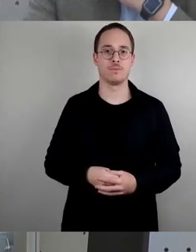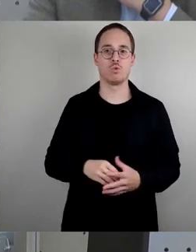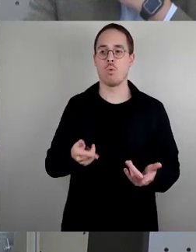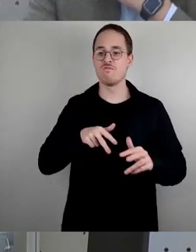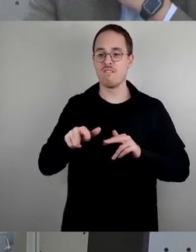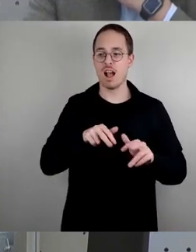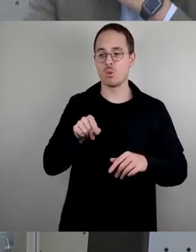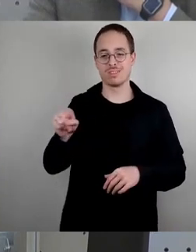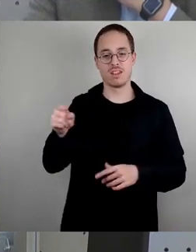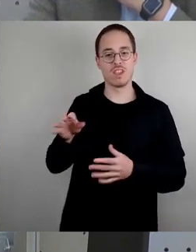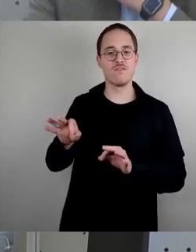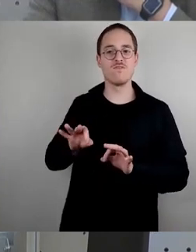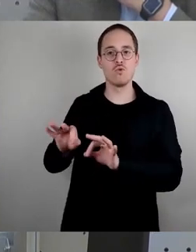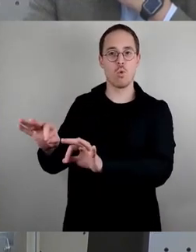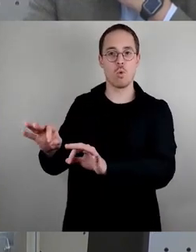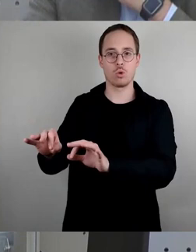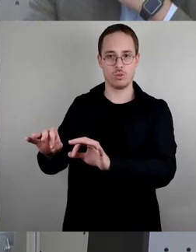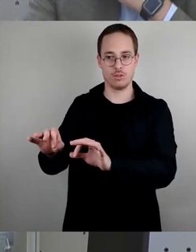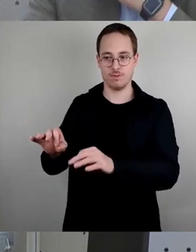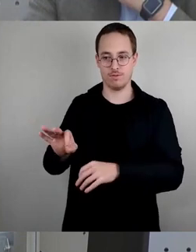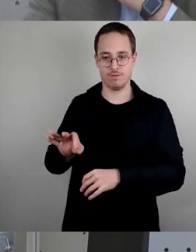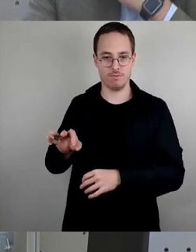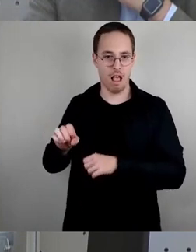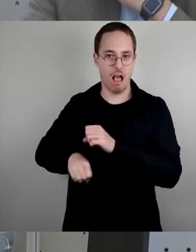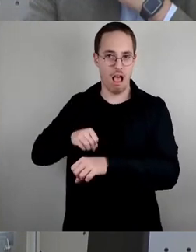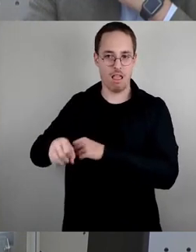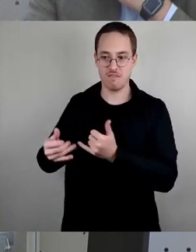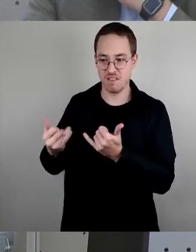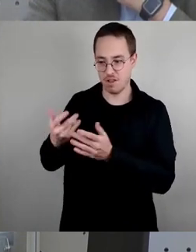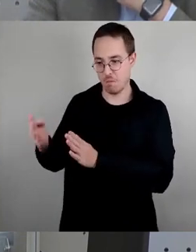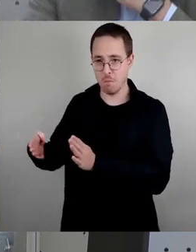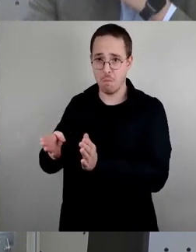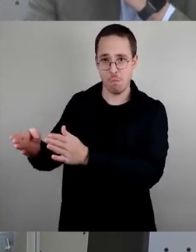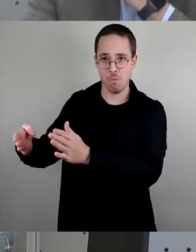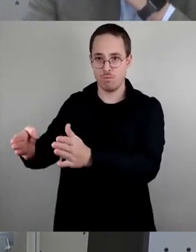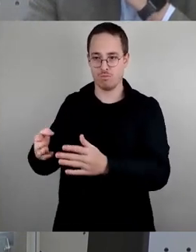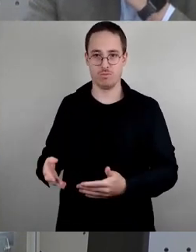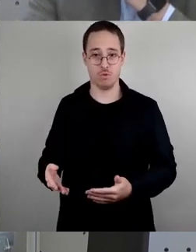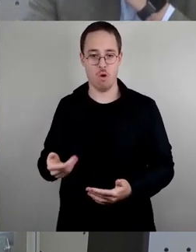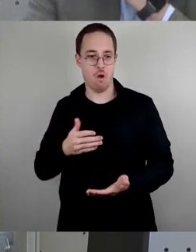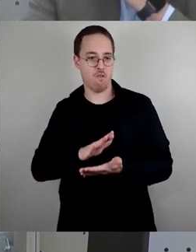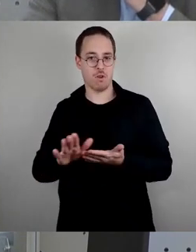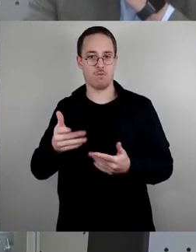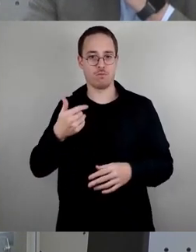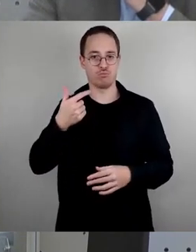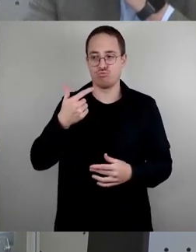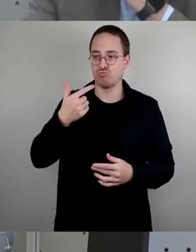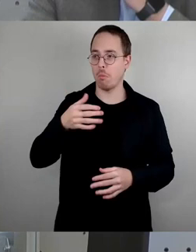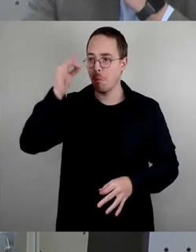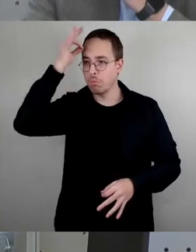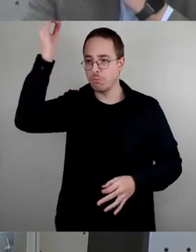Nein, es gibt dafür auch entsprechende Richtlinien und Empfehlungen. Bei Radverkehrsanlagen werden da im Regelfall die Empfehlungen